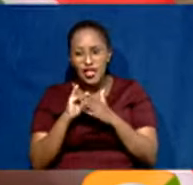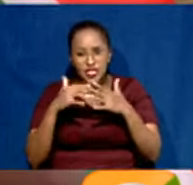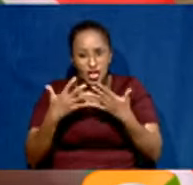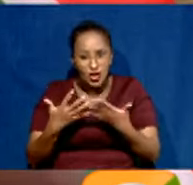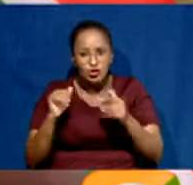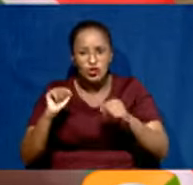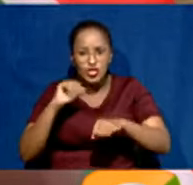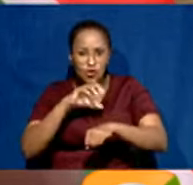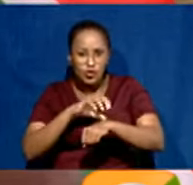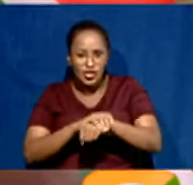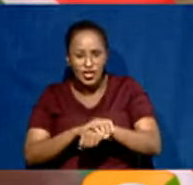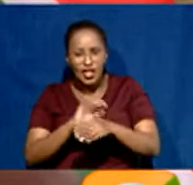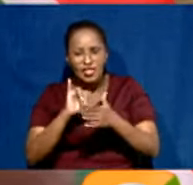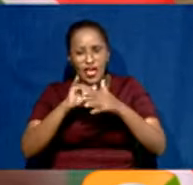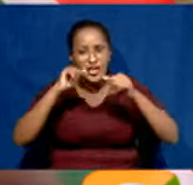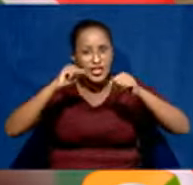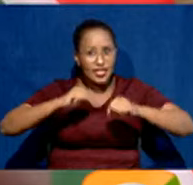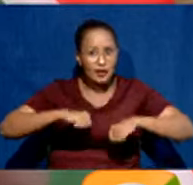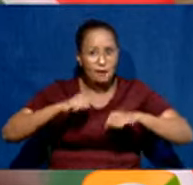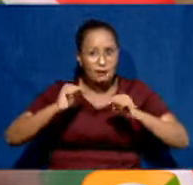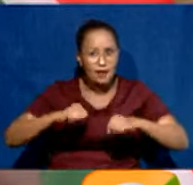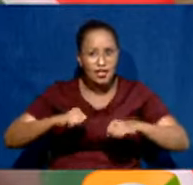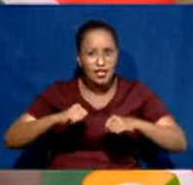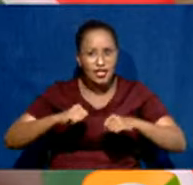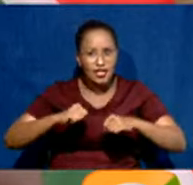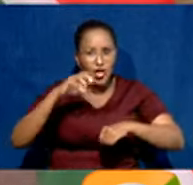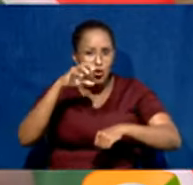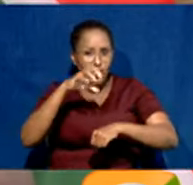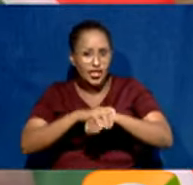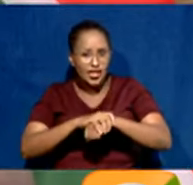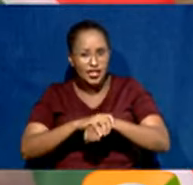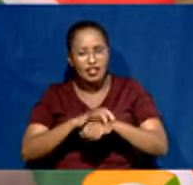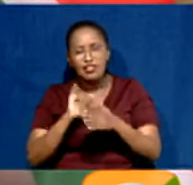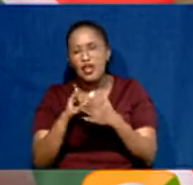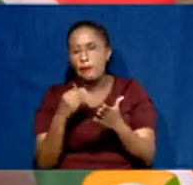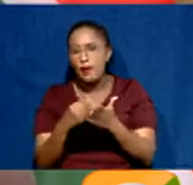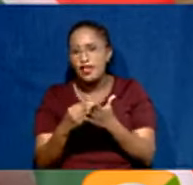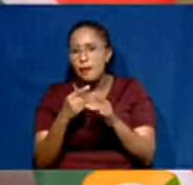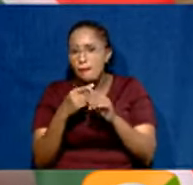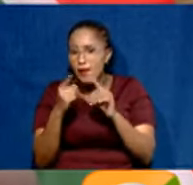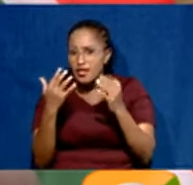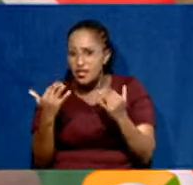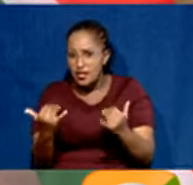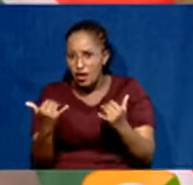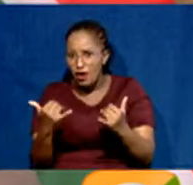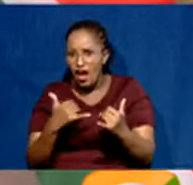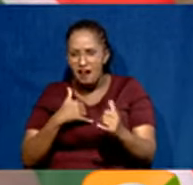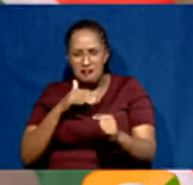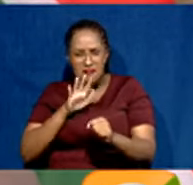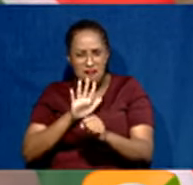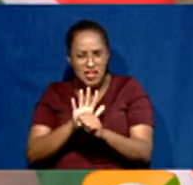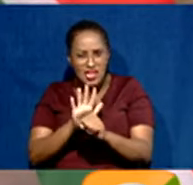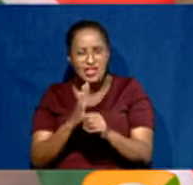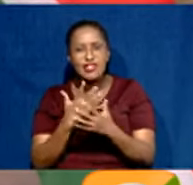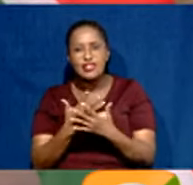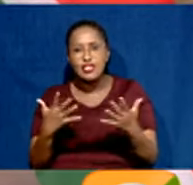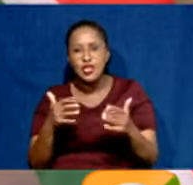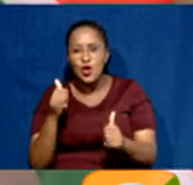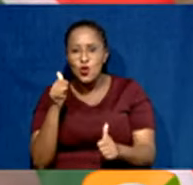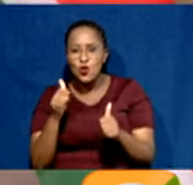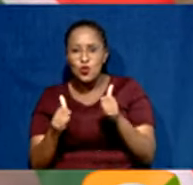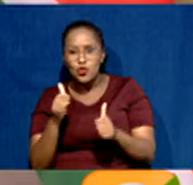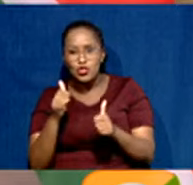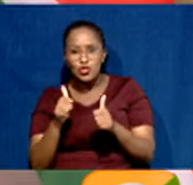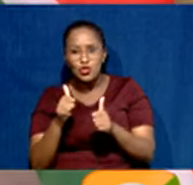ile uwezo wa kudhibiti. Kwa sasa kuna vitu nyingi